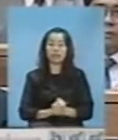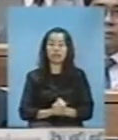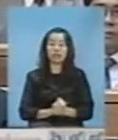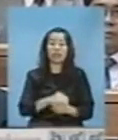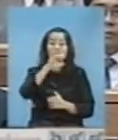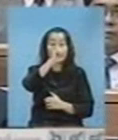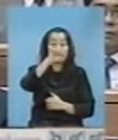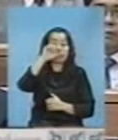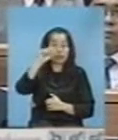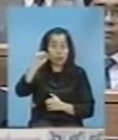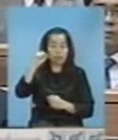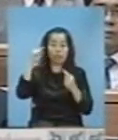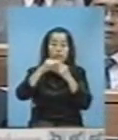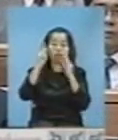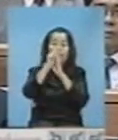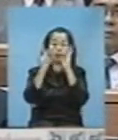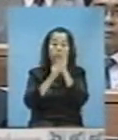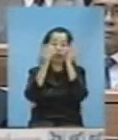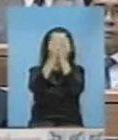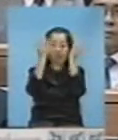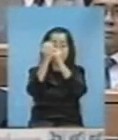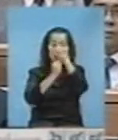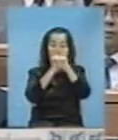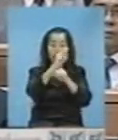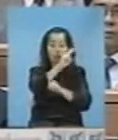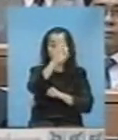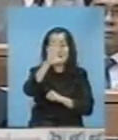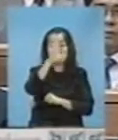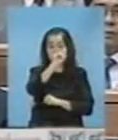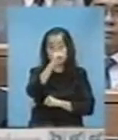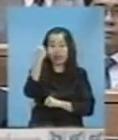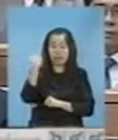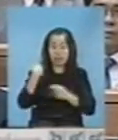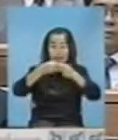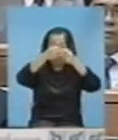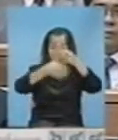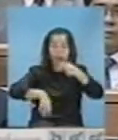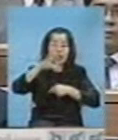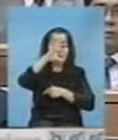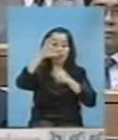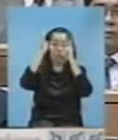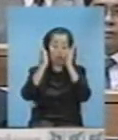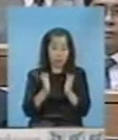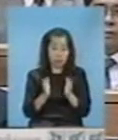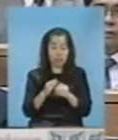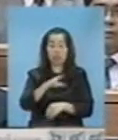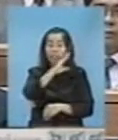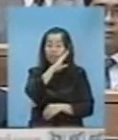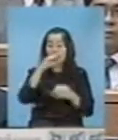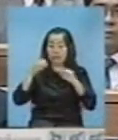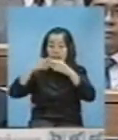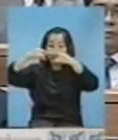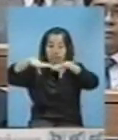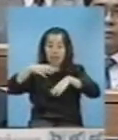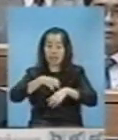าผู้แทนราษฎรโดยรัฐธรรมนูญปี2540มีด้วยกัน500คนถ้าฝ่ายค้านจะยื่นยัตติ